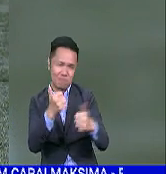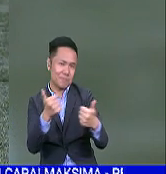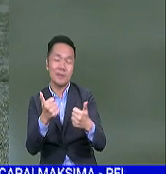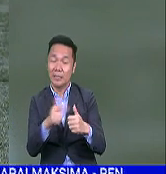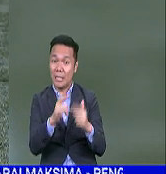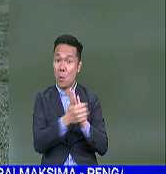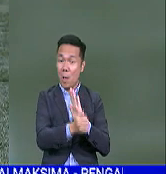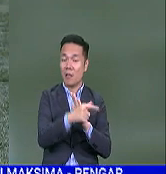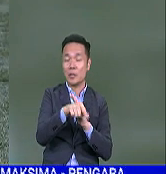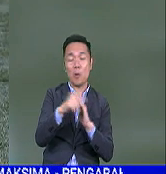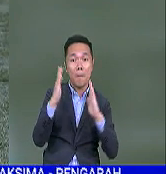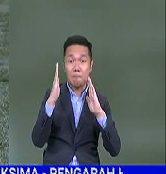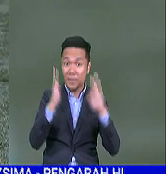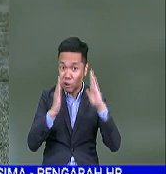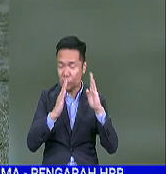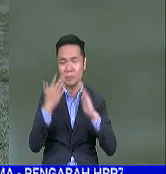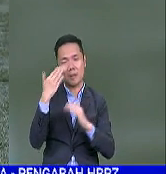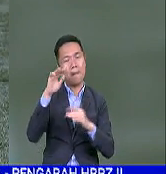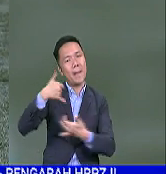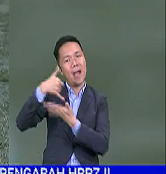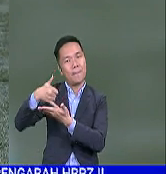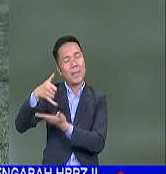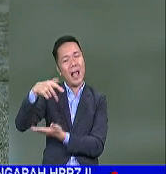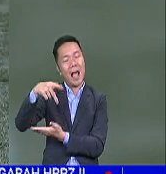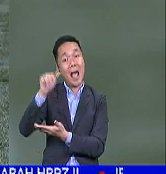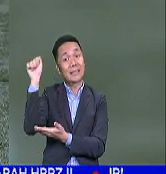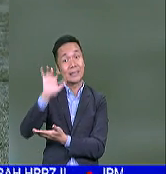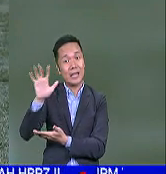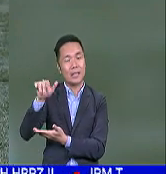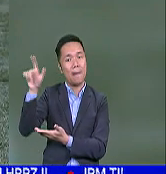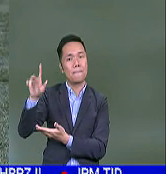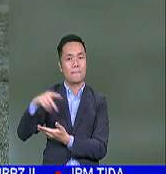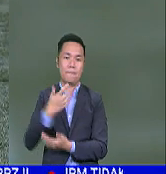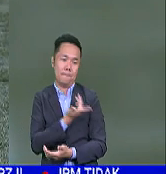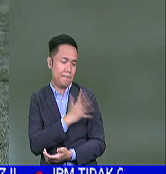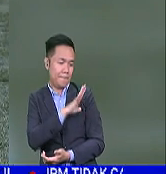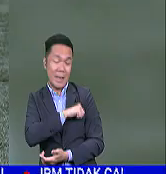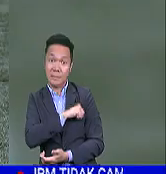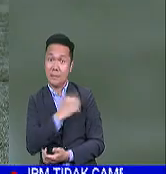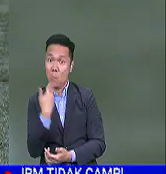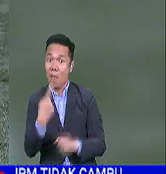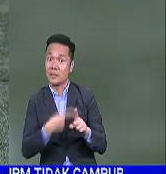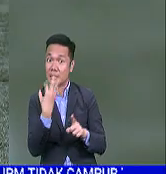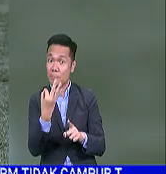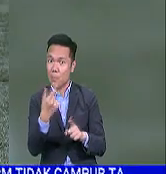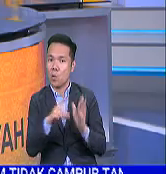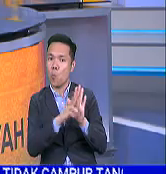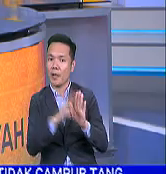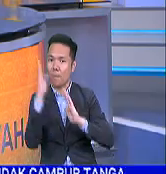mewakili negara dalam kelayakan Piala Asia Wanita 2022 di Palestin September lepas.